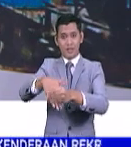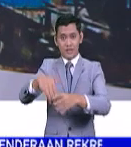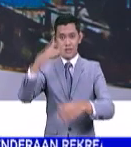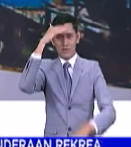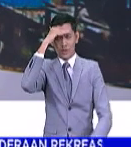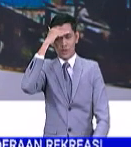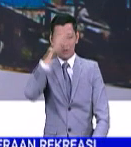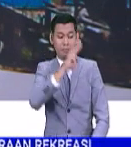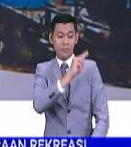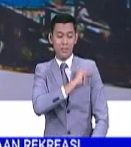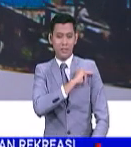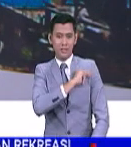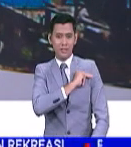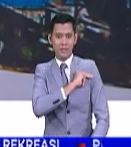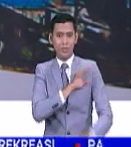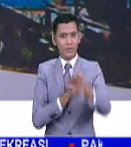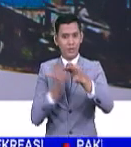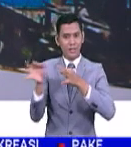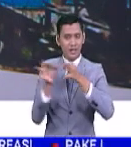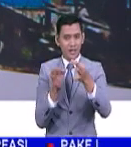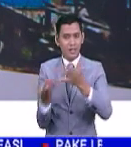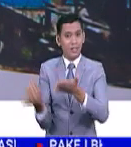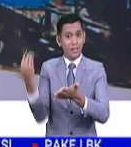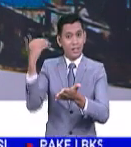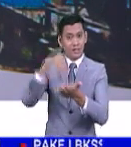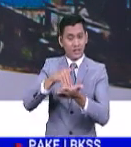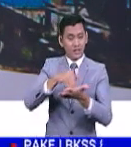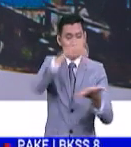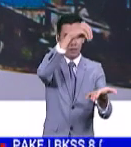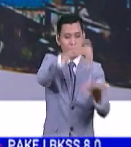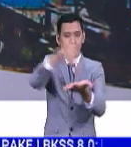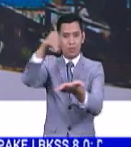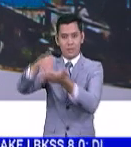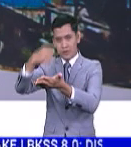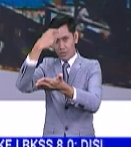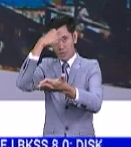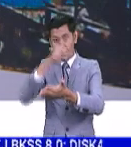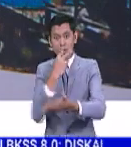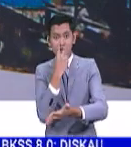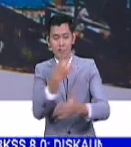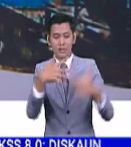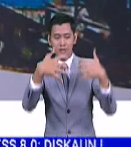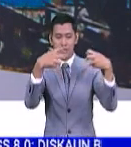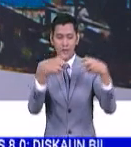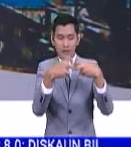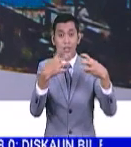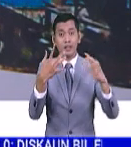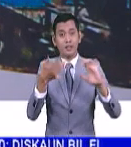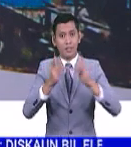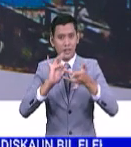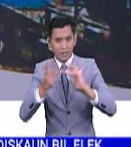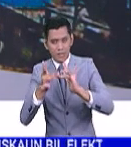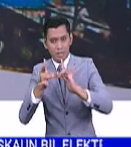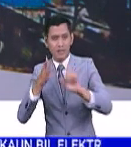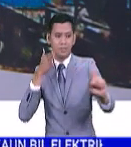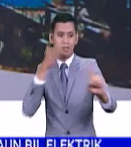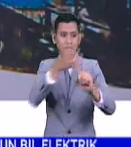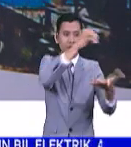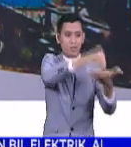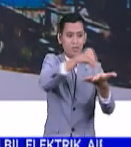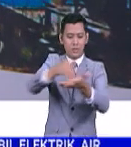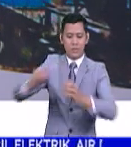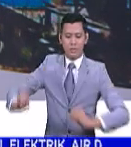Anwar Musa berkata lokasi utama bagi pemasangan peralatan capaian internet akan ditumpu kepada lokasi